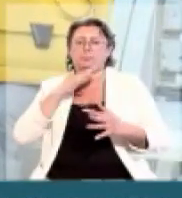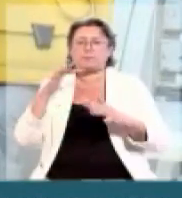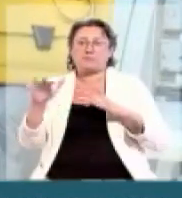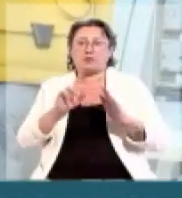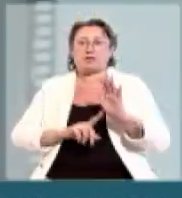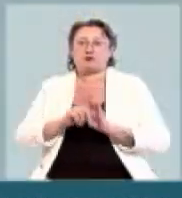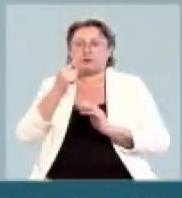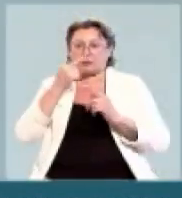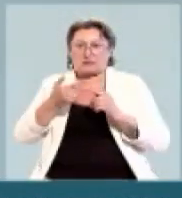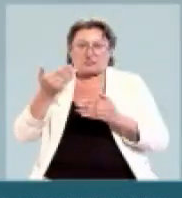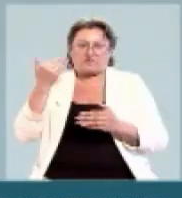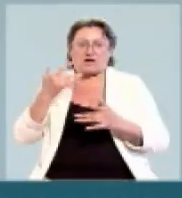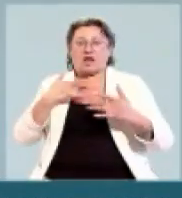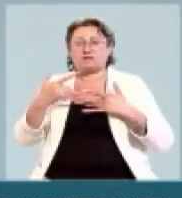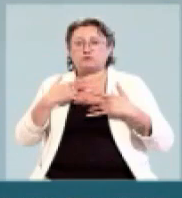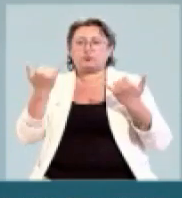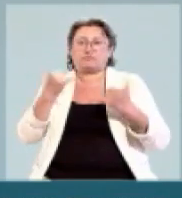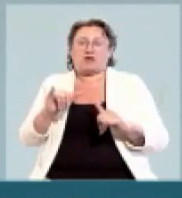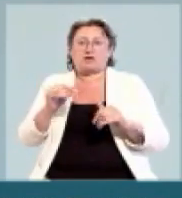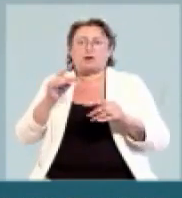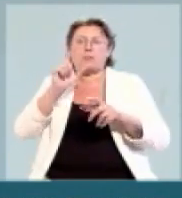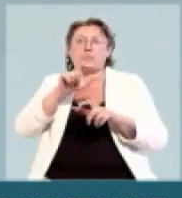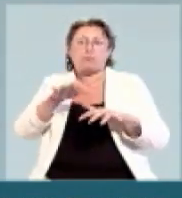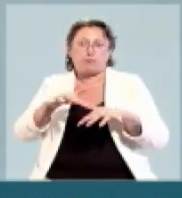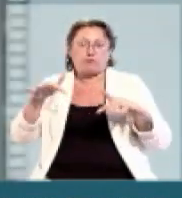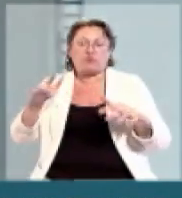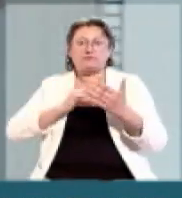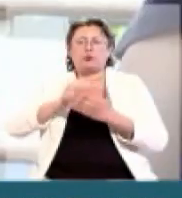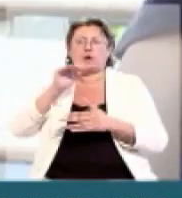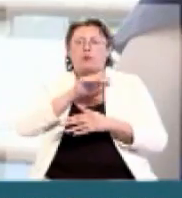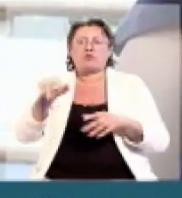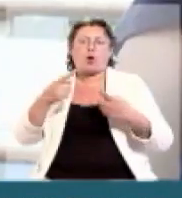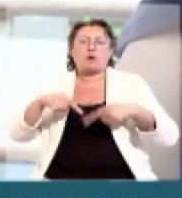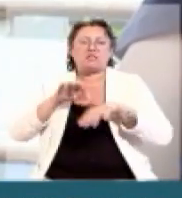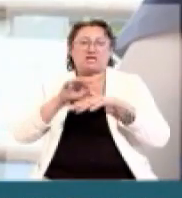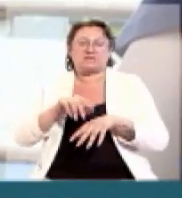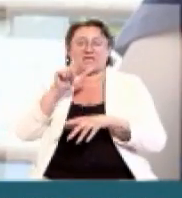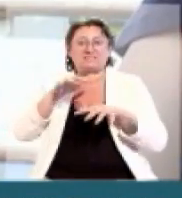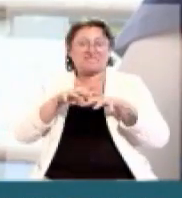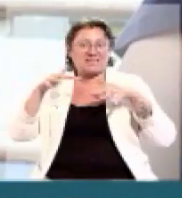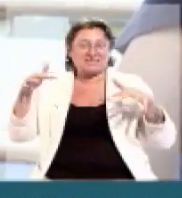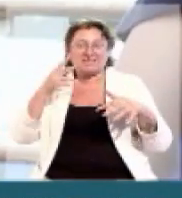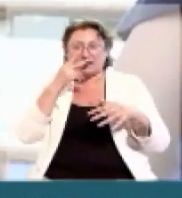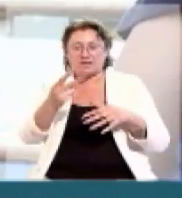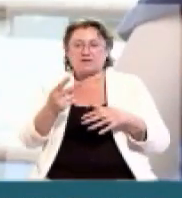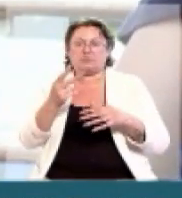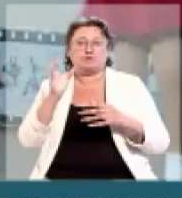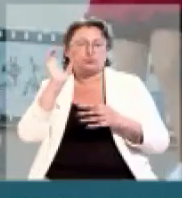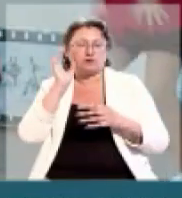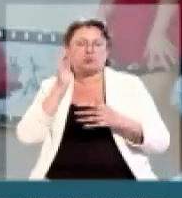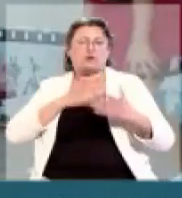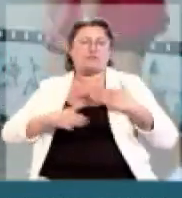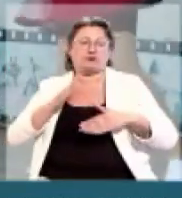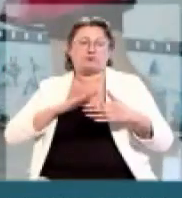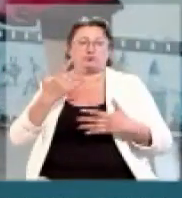мероприятия начались накануне. Артисты удивляли искушенную публику высоким уровнем организации. Зрители, в свою очередь, с удовольствием слушали